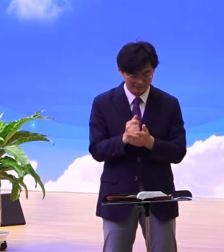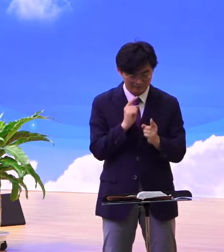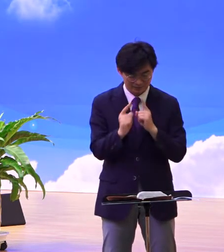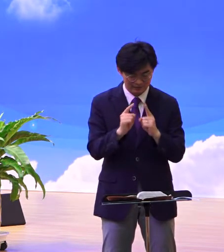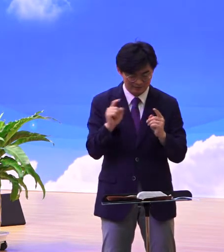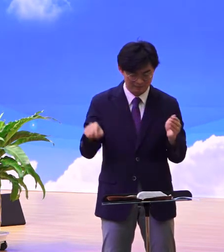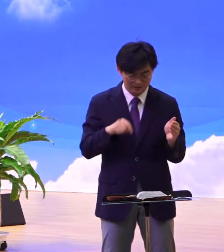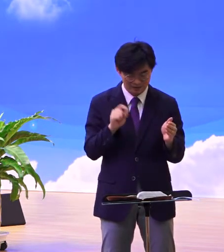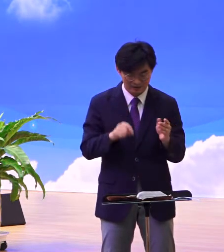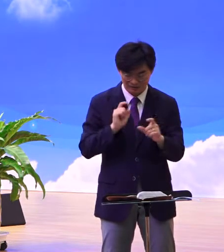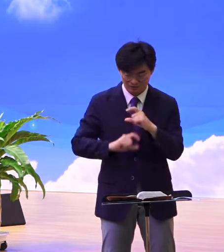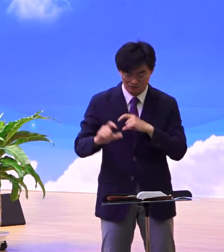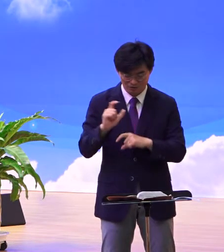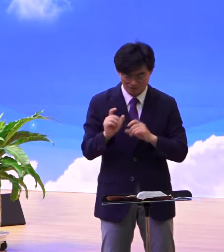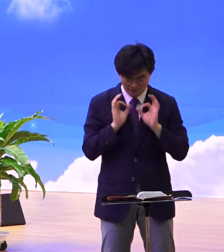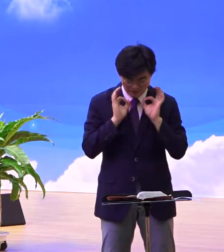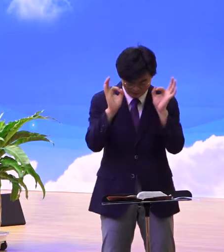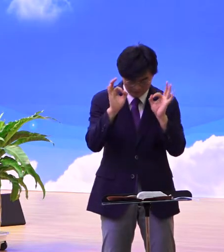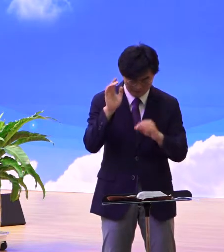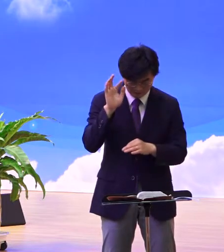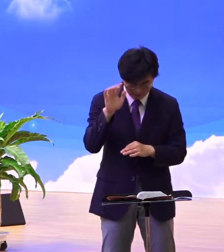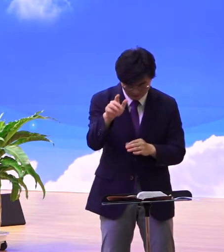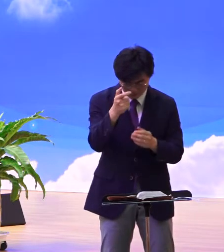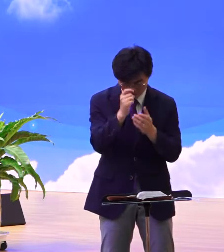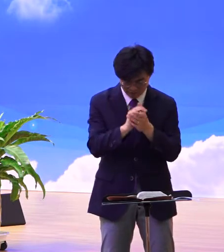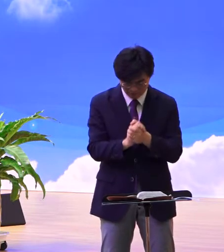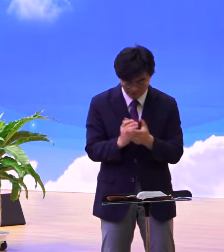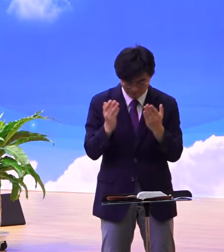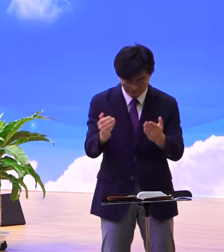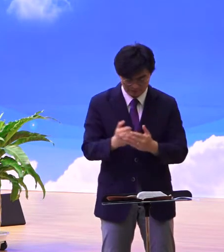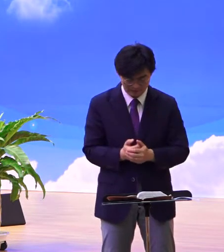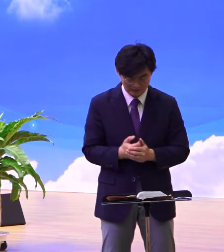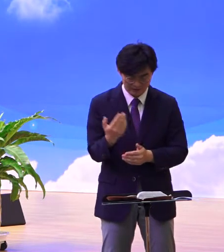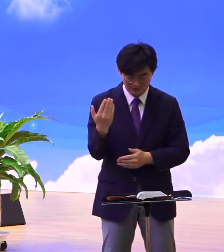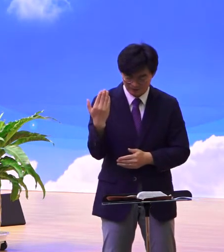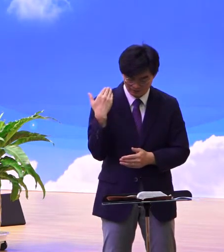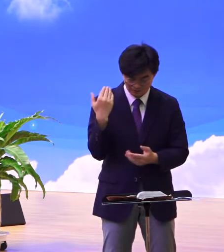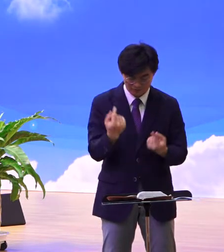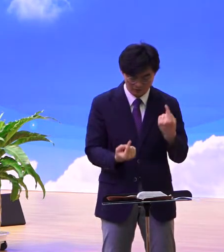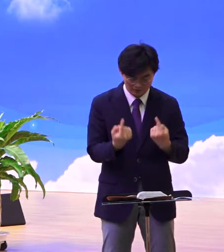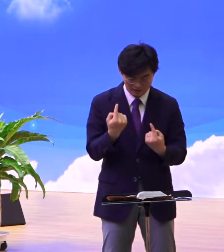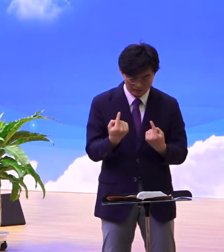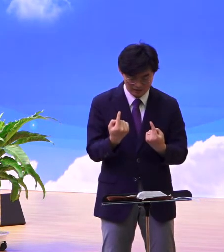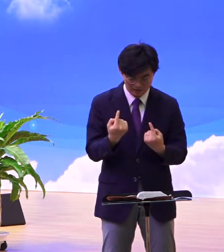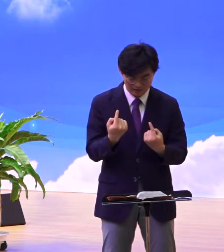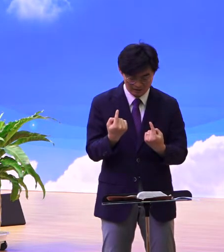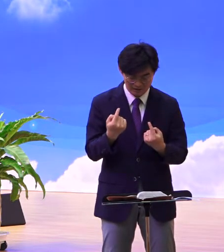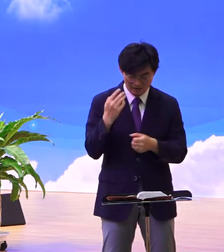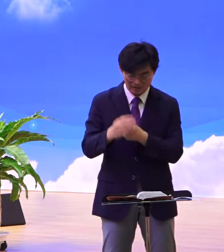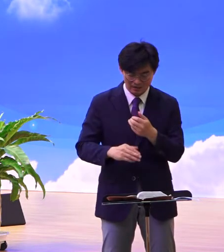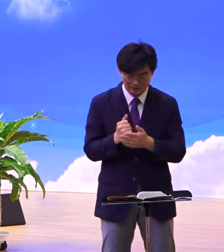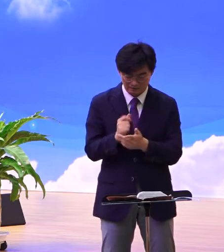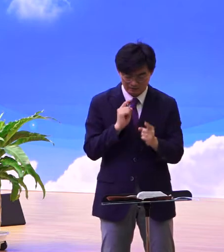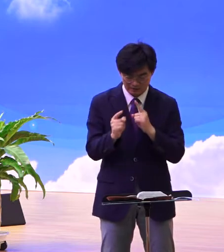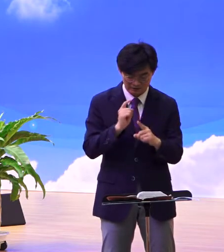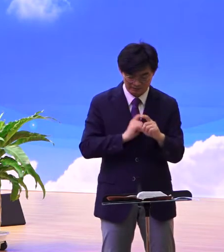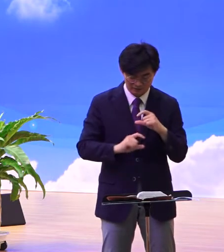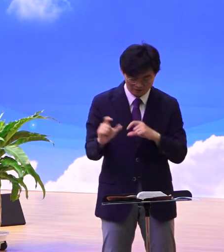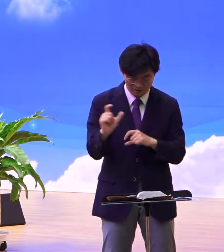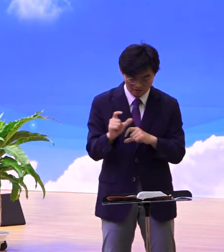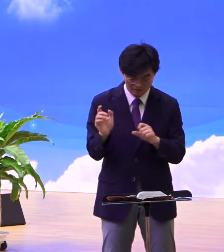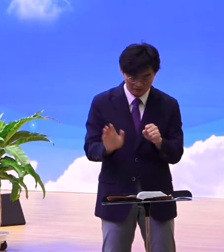더욱 간절히 사모하고 원하옵기는 이전보다 우리가 하나님의 말씀을 더